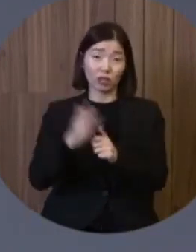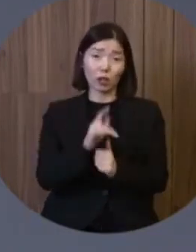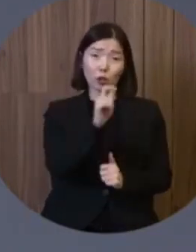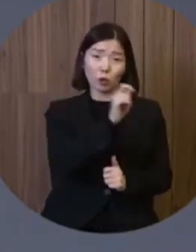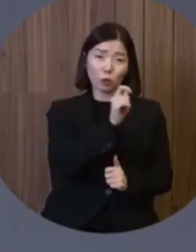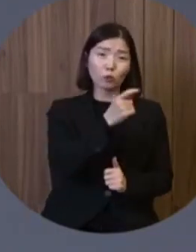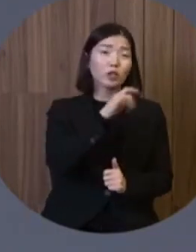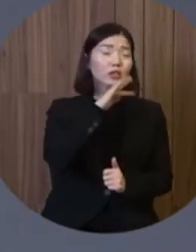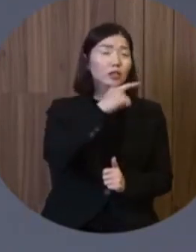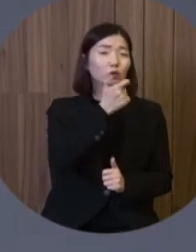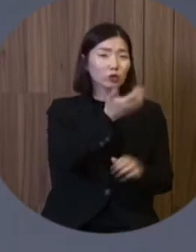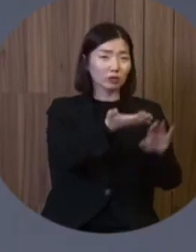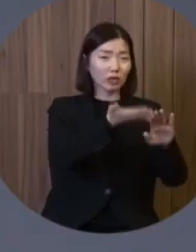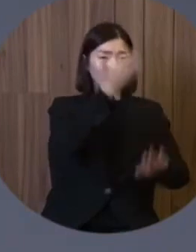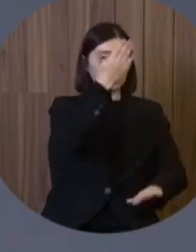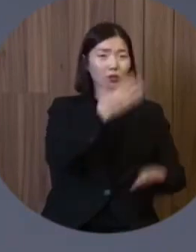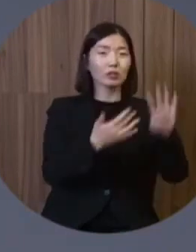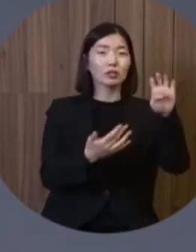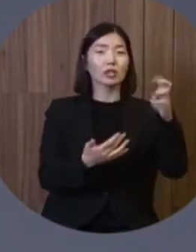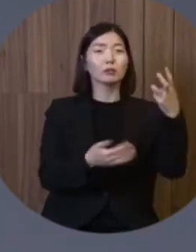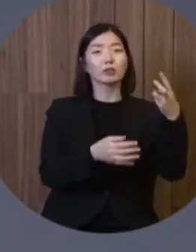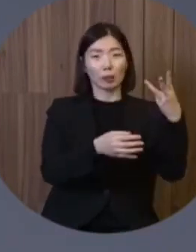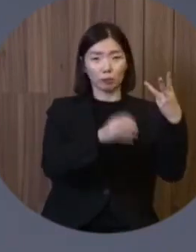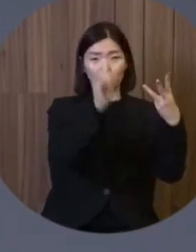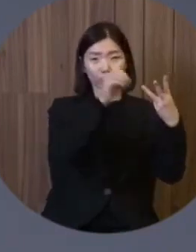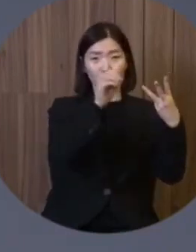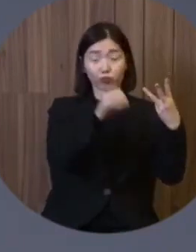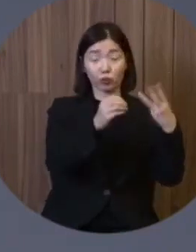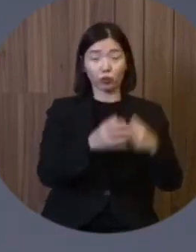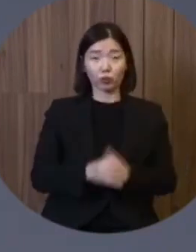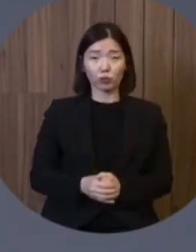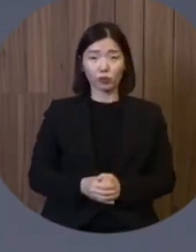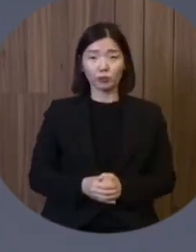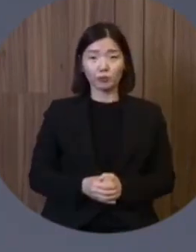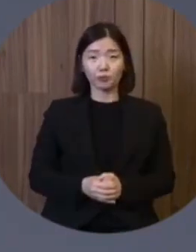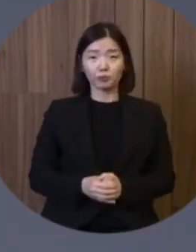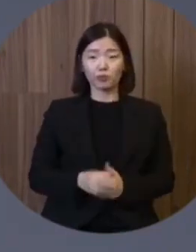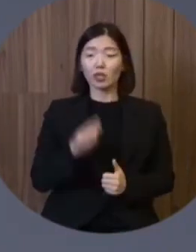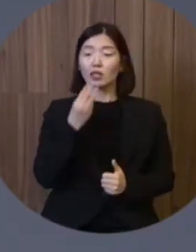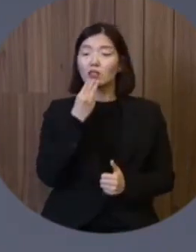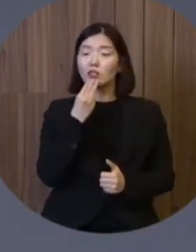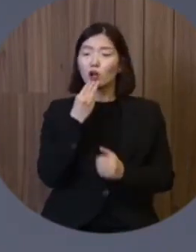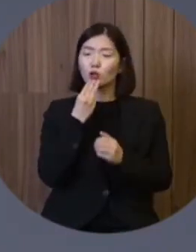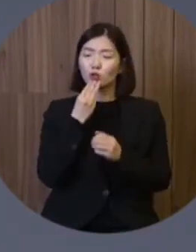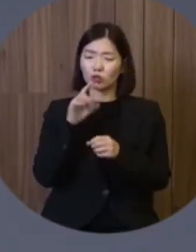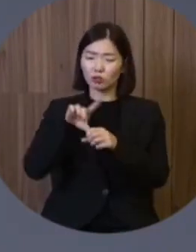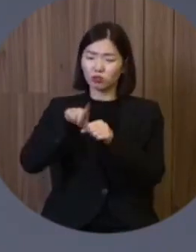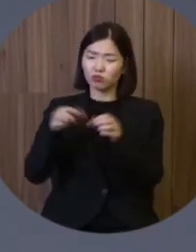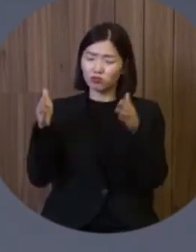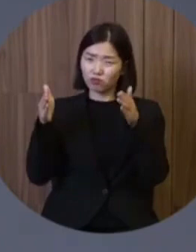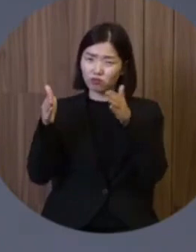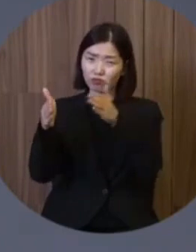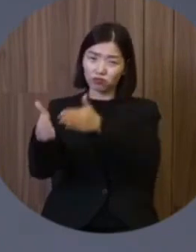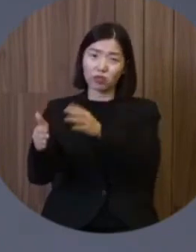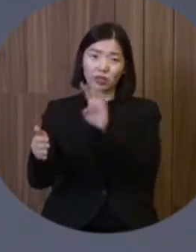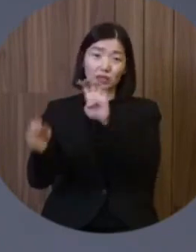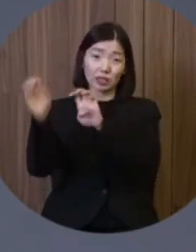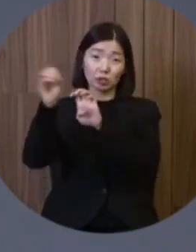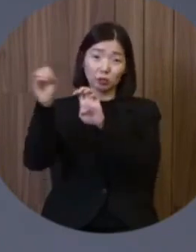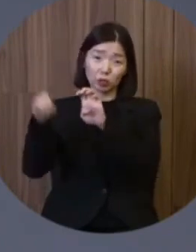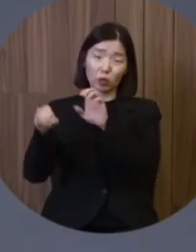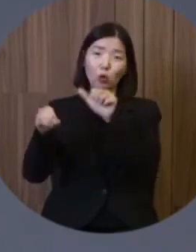고창 60세 이상 고령 인구는 43%에 달합니다. 수도권 인구 집중이